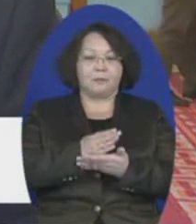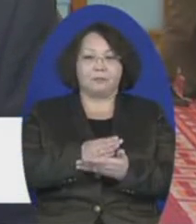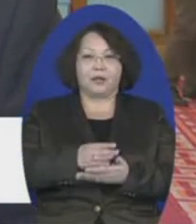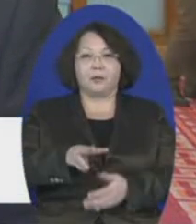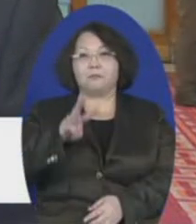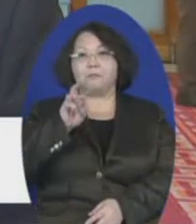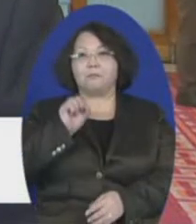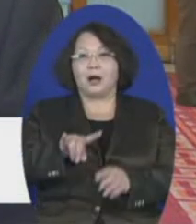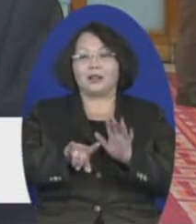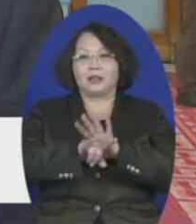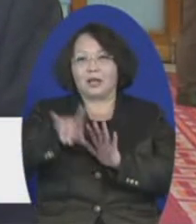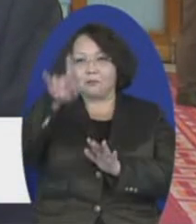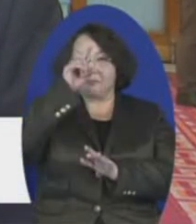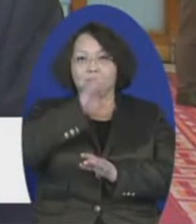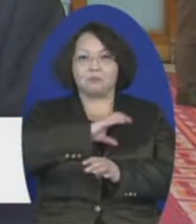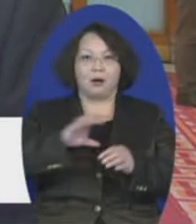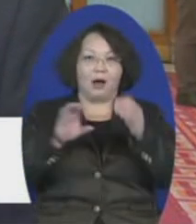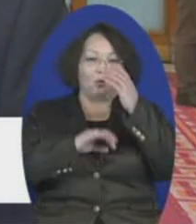байгууллагаас